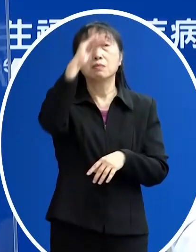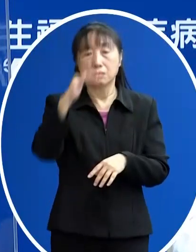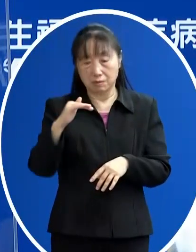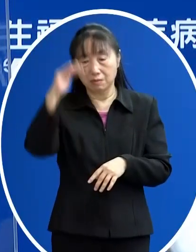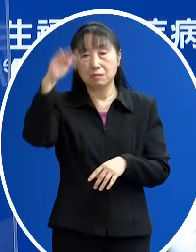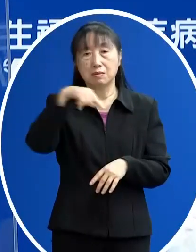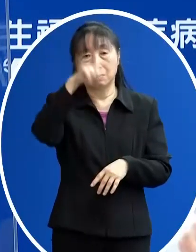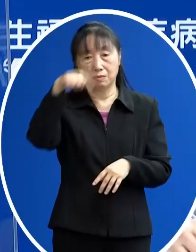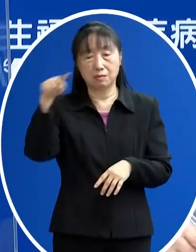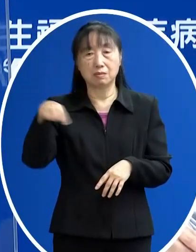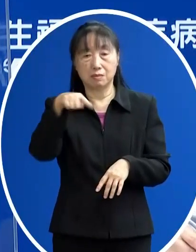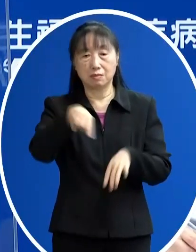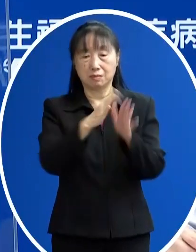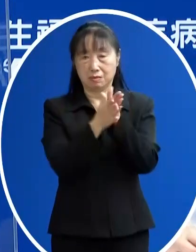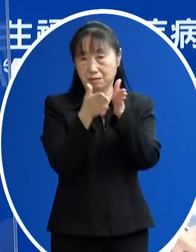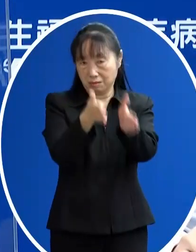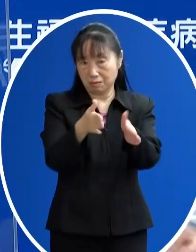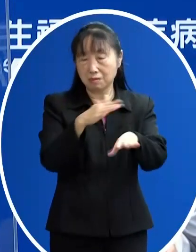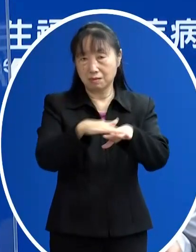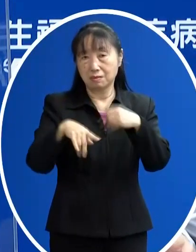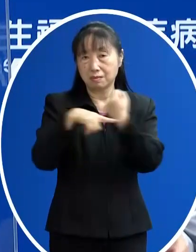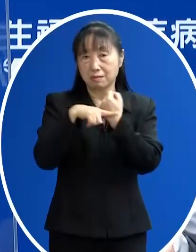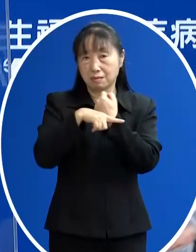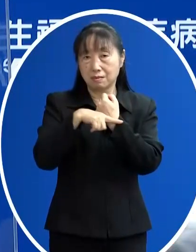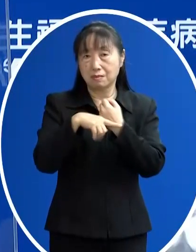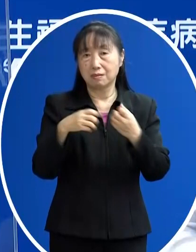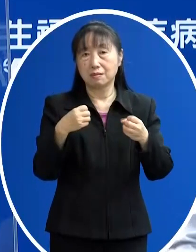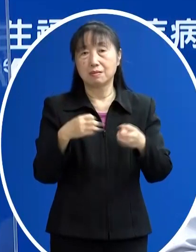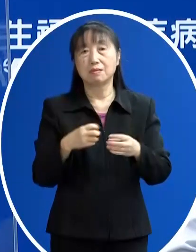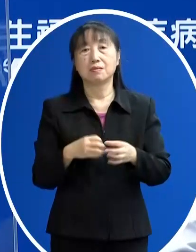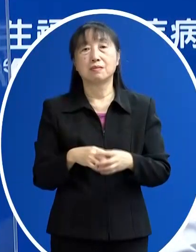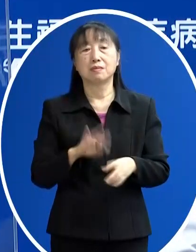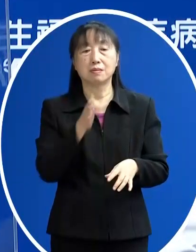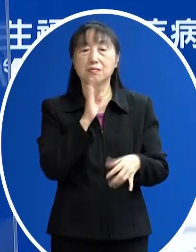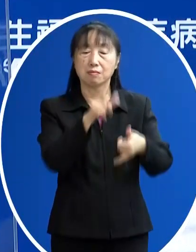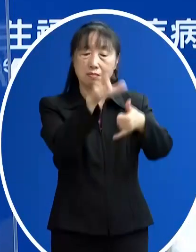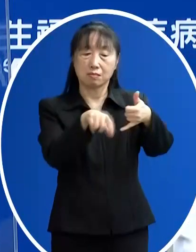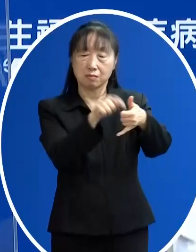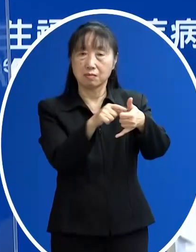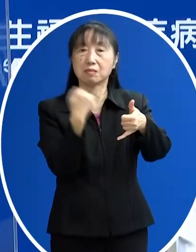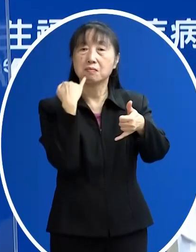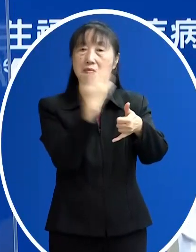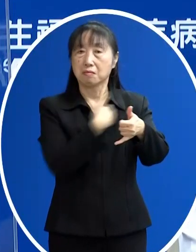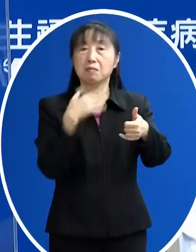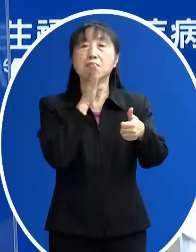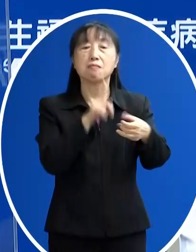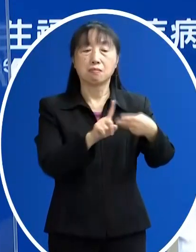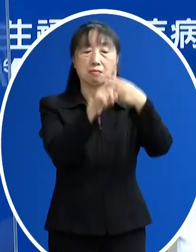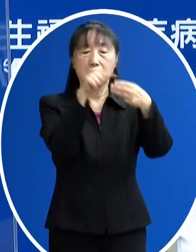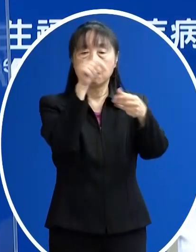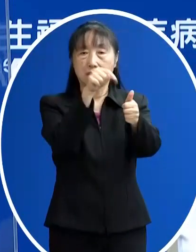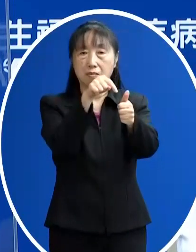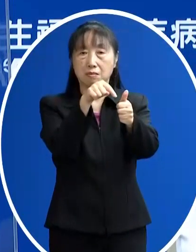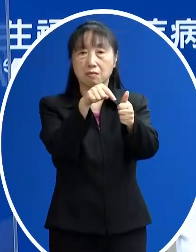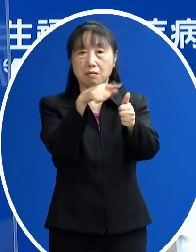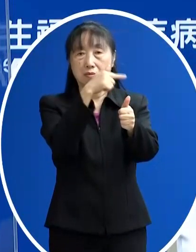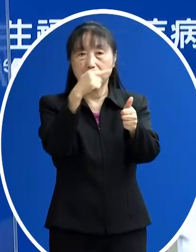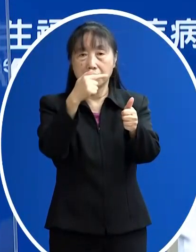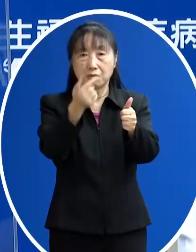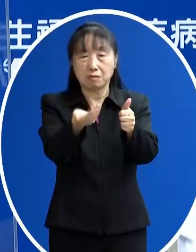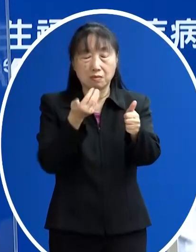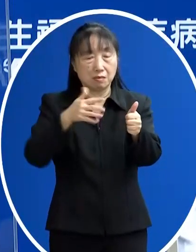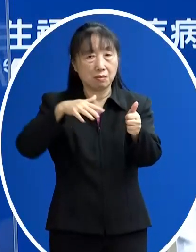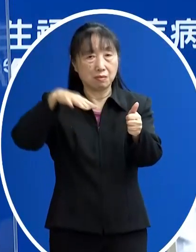在还要再探讨的一部分。好，不过现在目前我们先以它可能为中心，是最早哈，最早的一个个